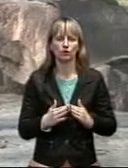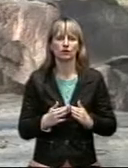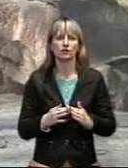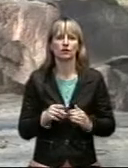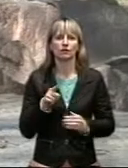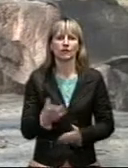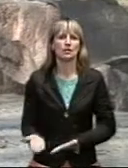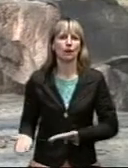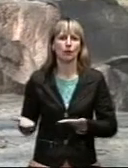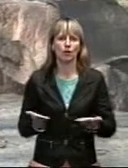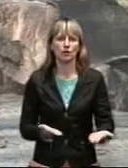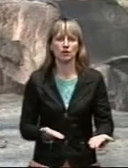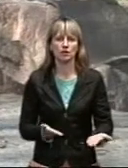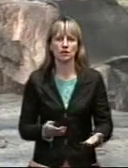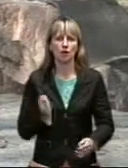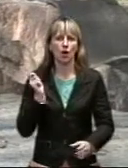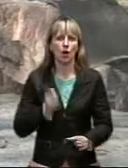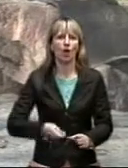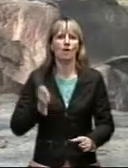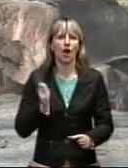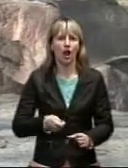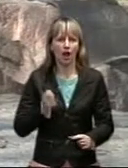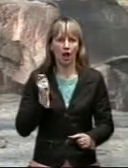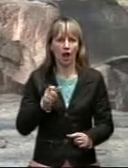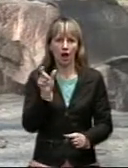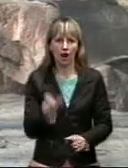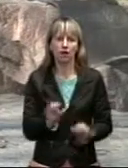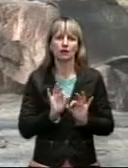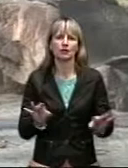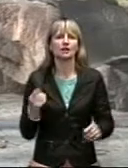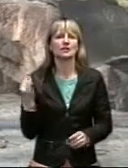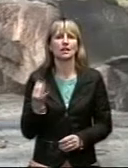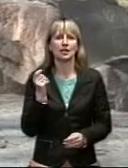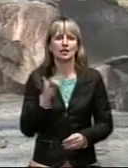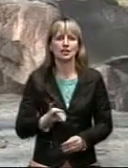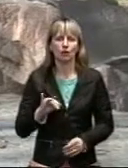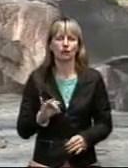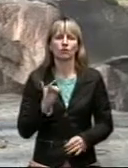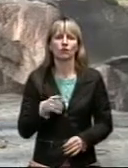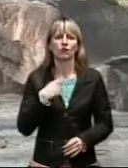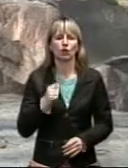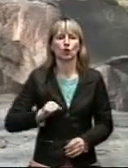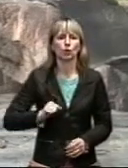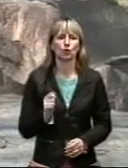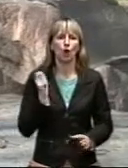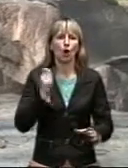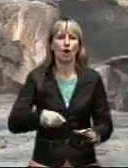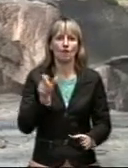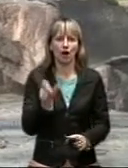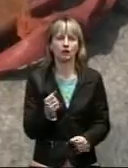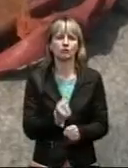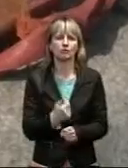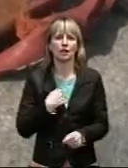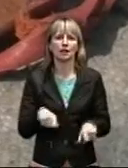він запросив коваля і розповів йому цю чудову історію. І каже: «Друже коваль, зроби мені такий